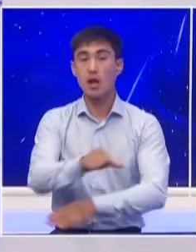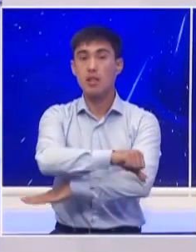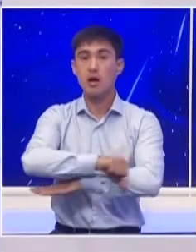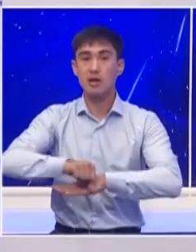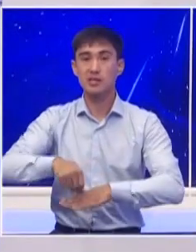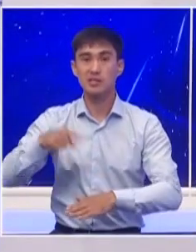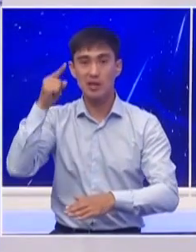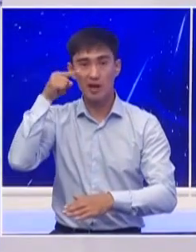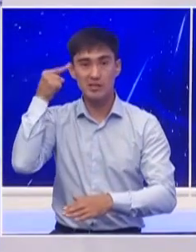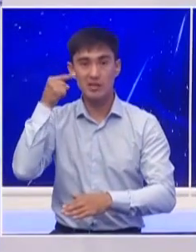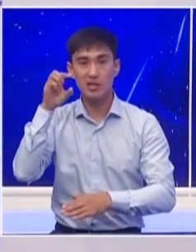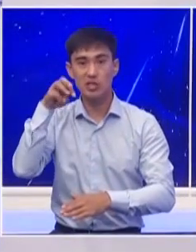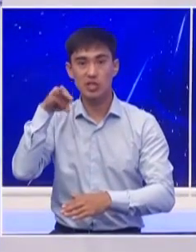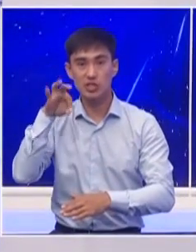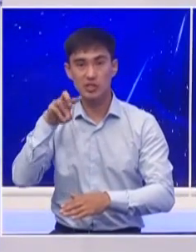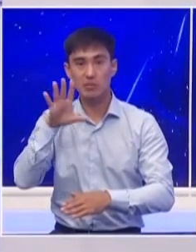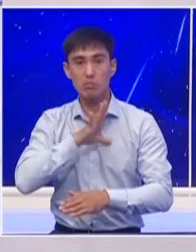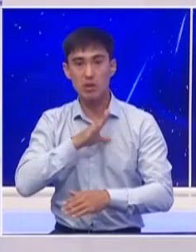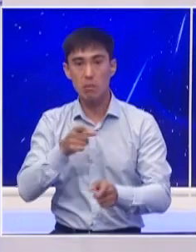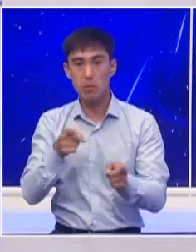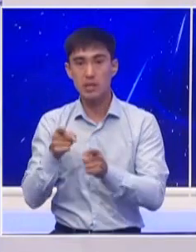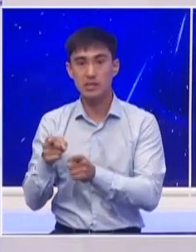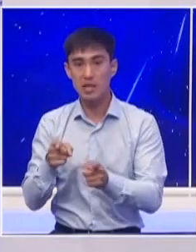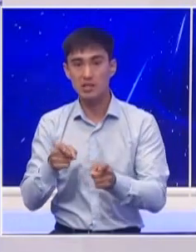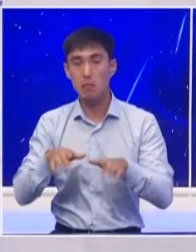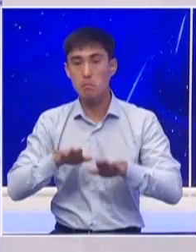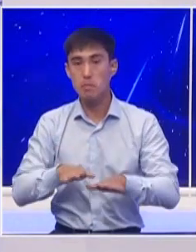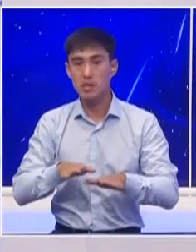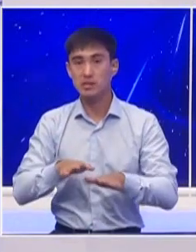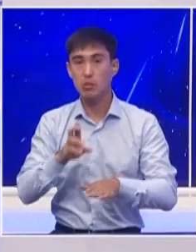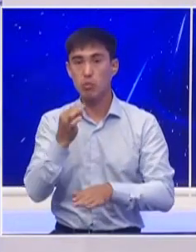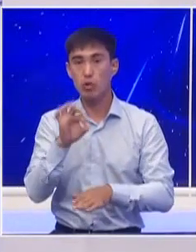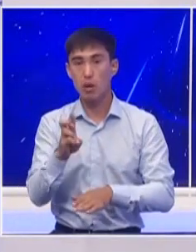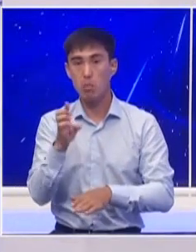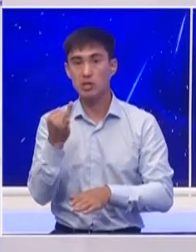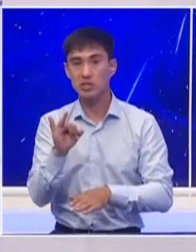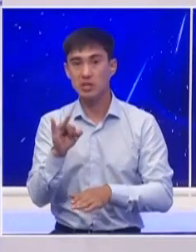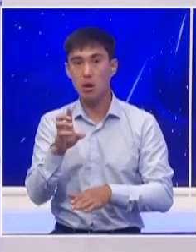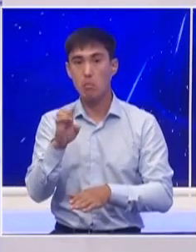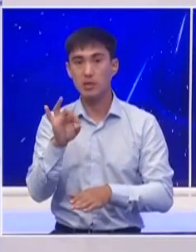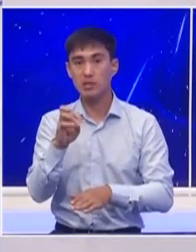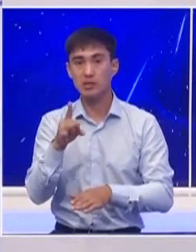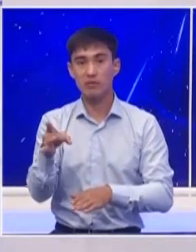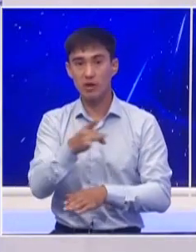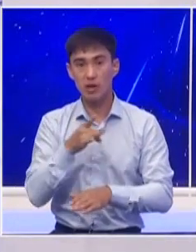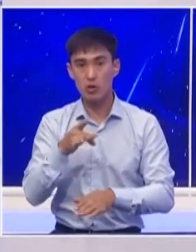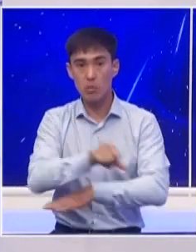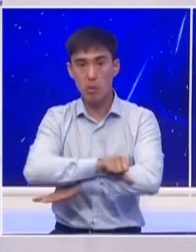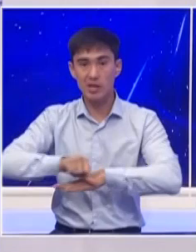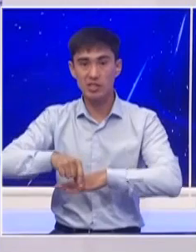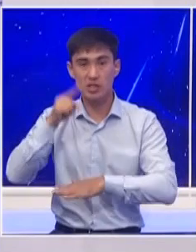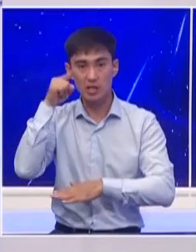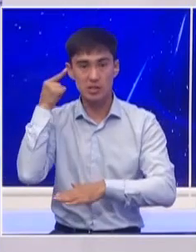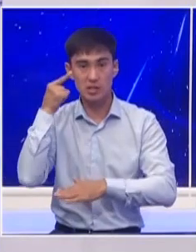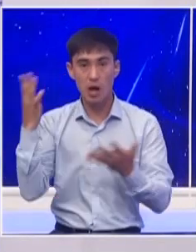На границе Кыргызстана и Таджикистана произошла перестрелка. В местности Булак-Баши Баткингенского района